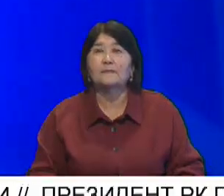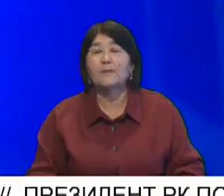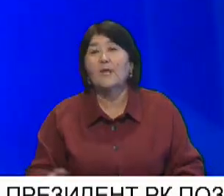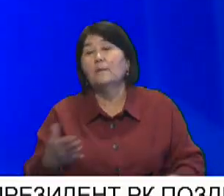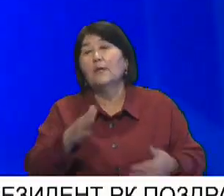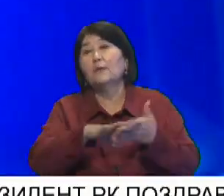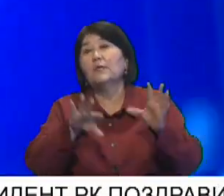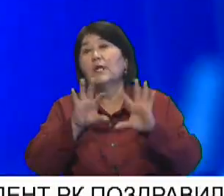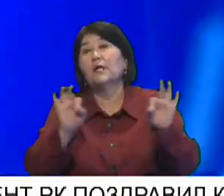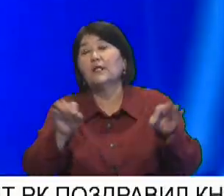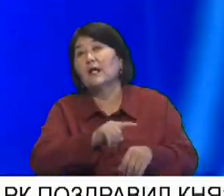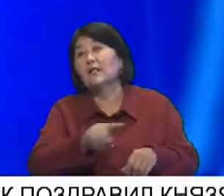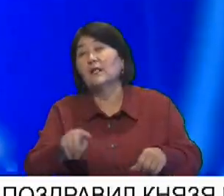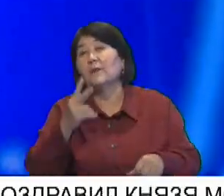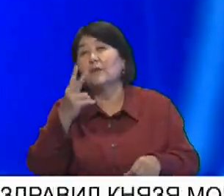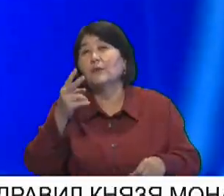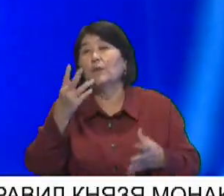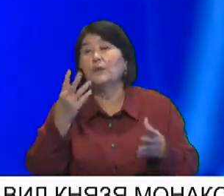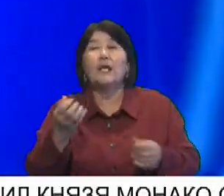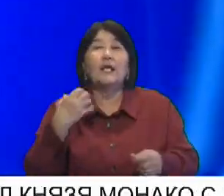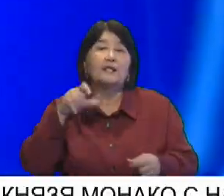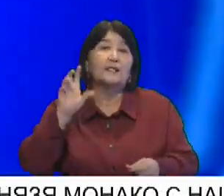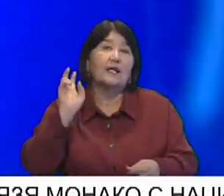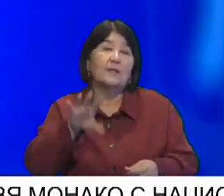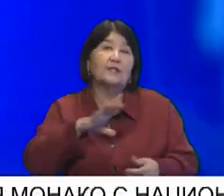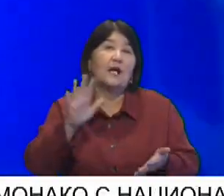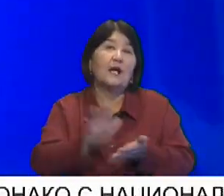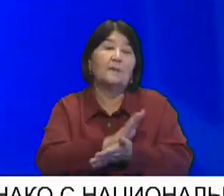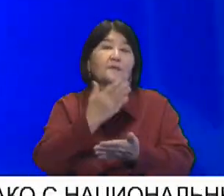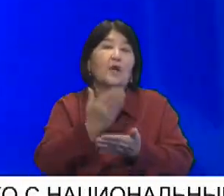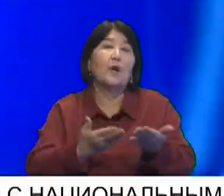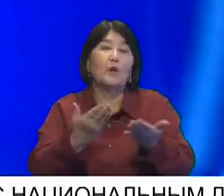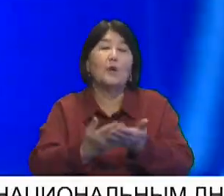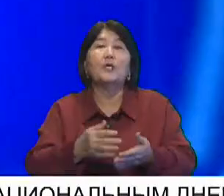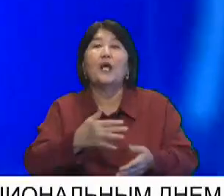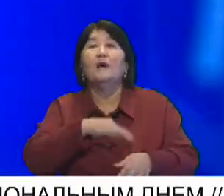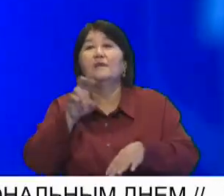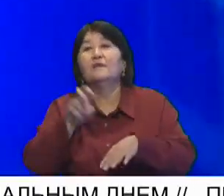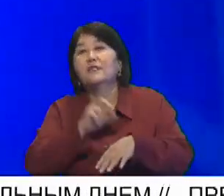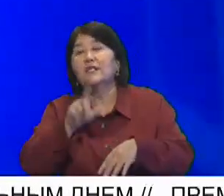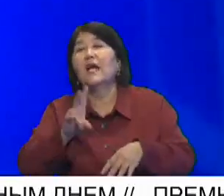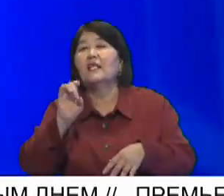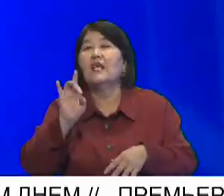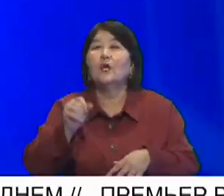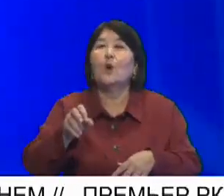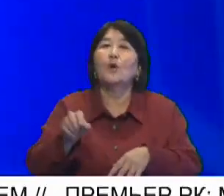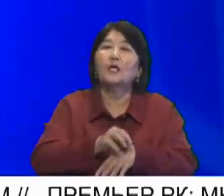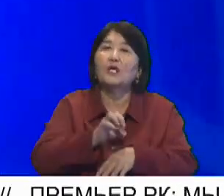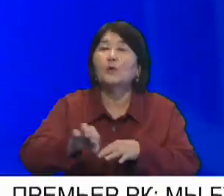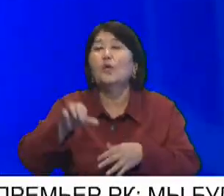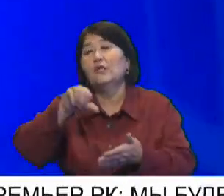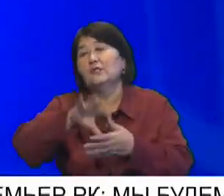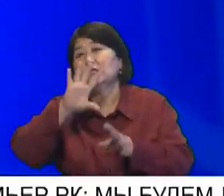мы продолжаем выпуск на протяжении двух дней казлар денц смогли пройти бесплатную консультацию кардиологов и нейрохирургов национального научного